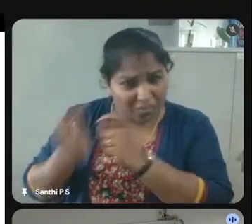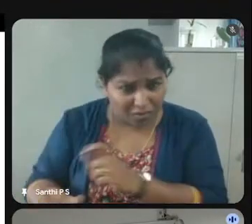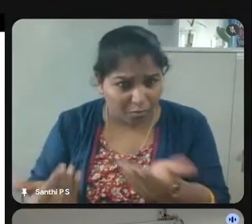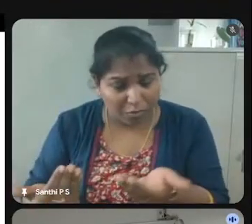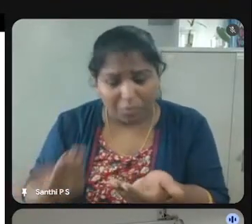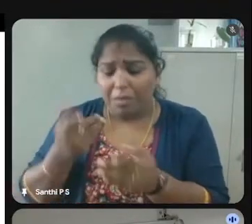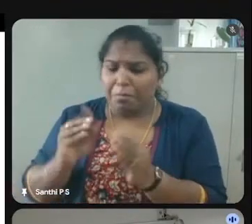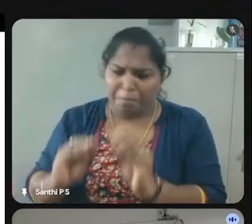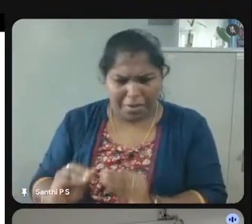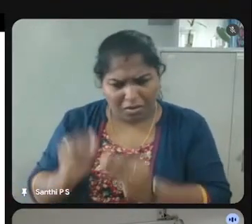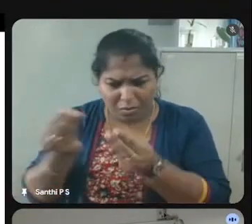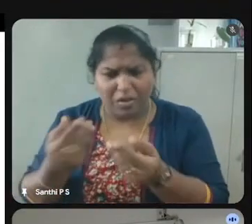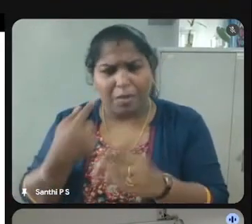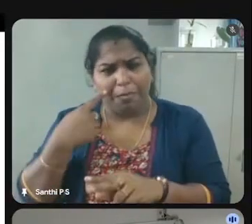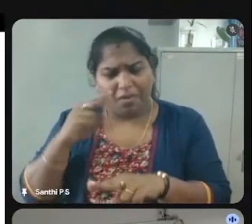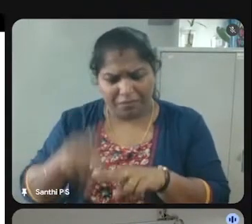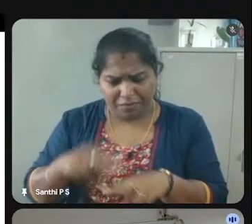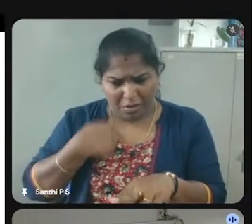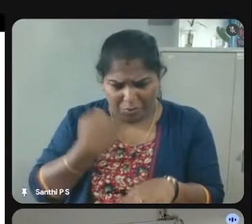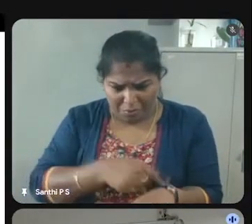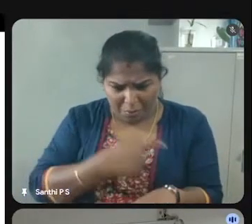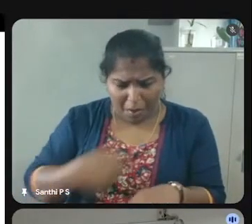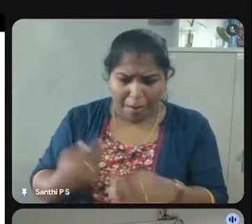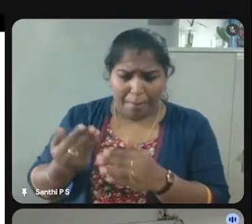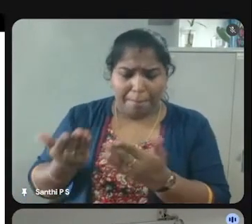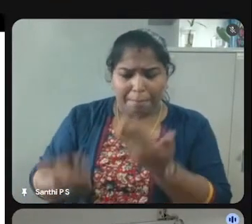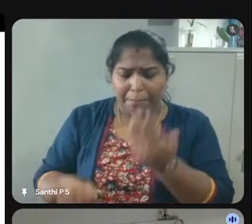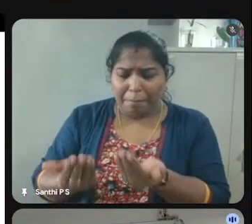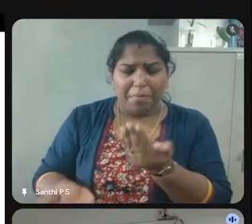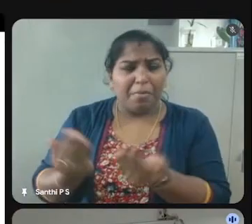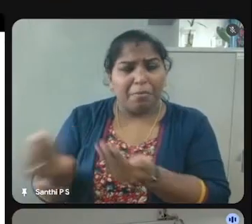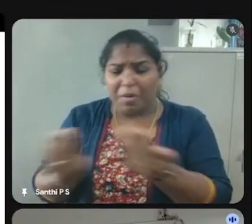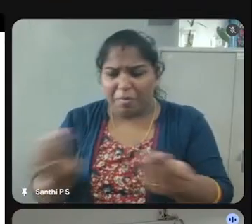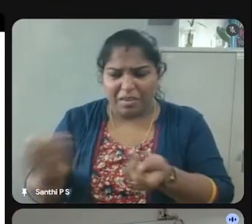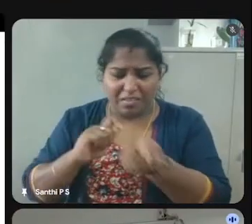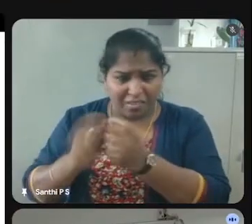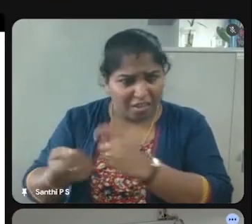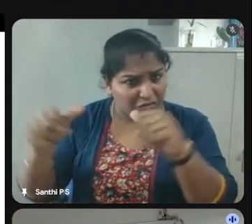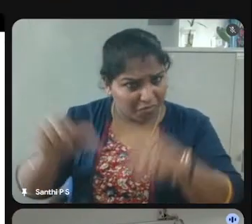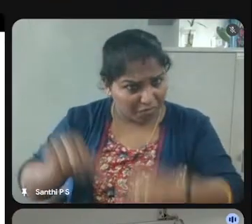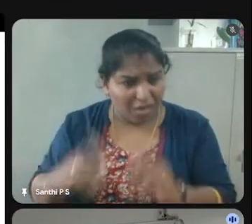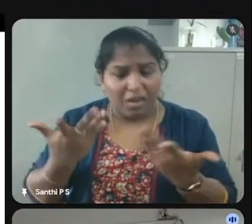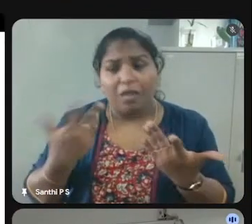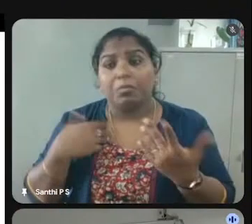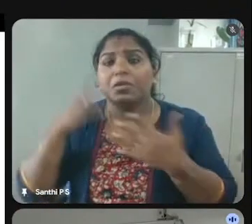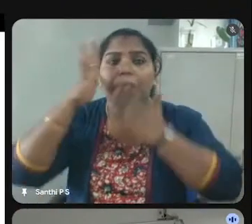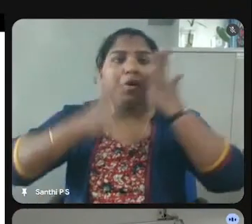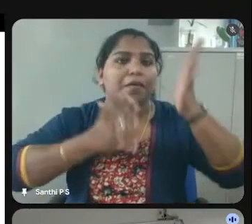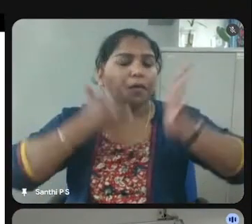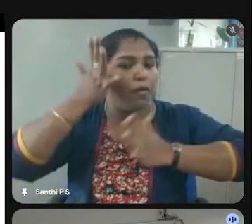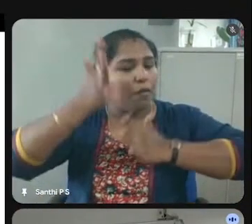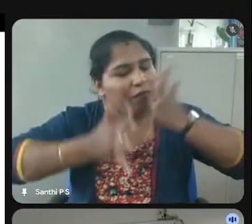കാര്യമാണോ, ഞാൻ ചെയ്യുന്നതിൽ എന്തെങ്കിലും തെറ്റുണ്ടോ, ഞാൻ ആ തെറ്റ് കാരണം എന്റെ കുഞ്ഞിന് മാറ്റം വരാതെ ഇരിക്കുമോ, അങ്ങനെയുള്ള കാര്യങ്ങൾ